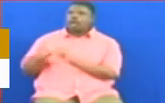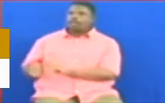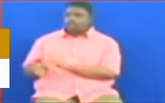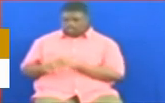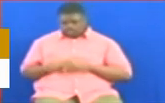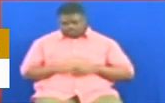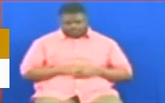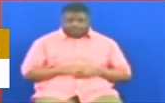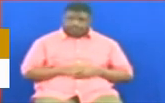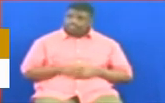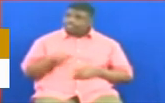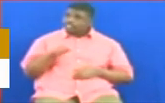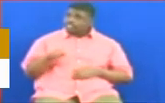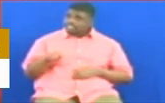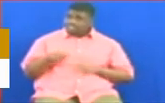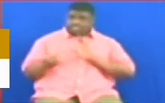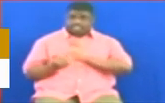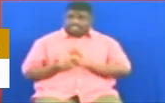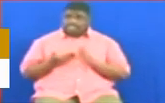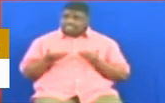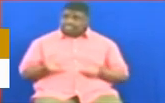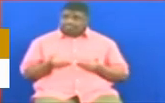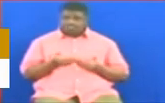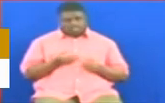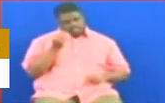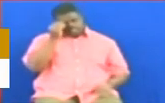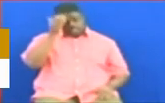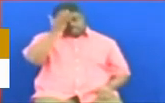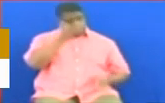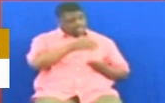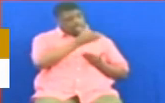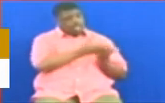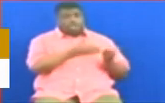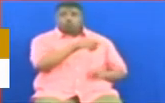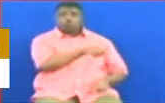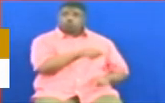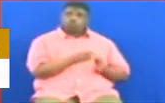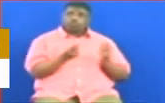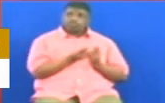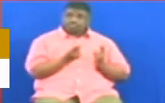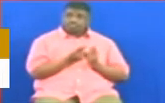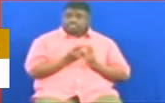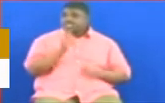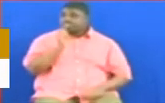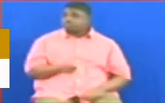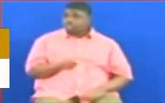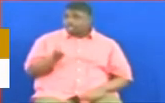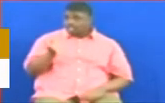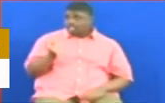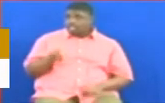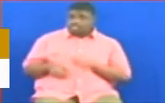eneo jingine, na ndio maana hii sheria sasa inazingatia lile eneo. Lakini hata hivyo Mheshimiwa Spika,